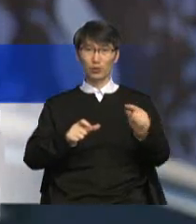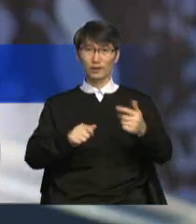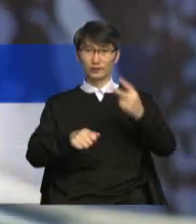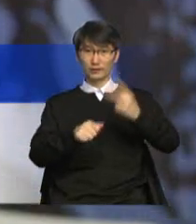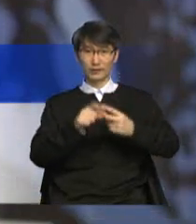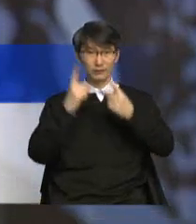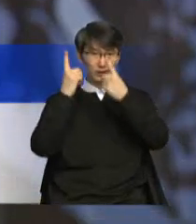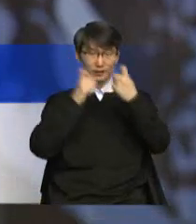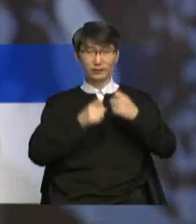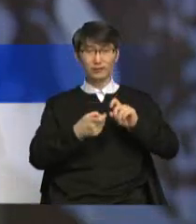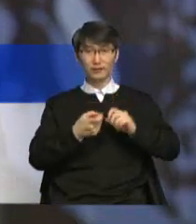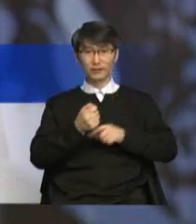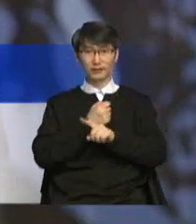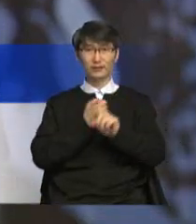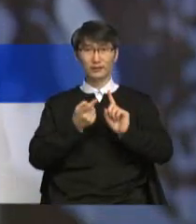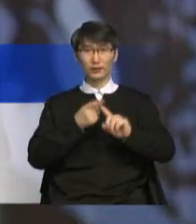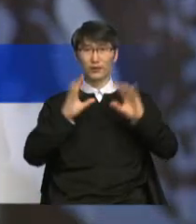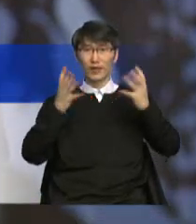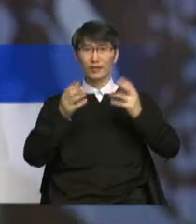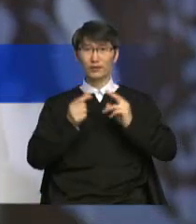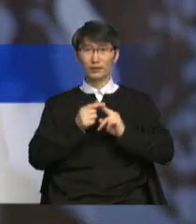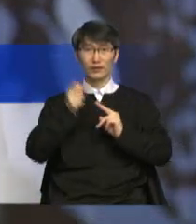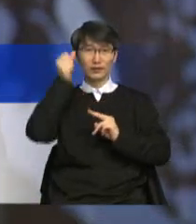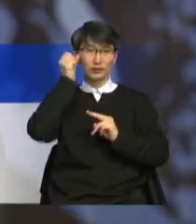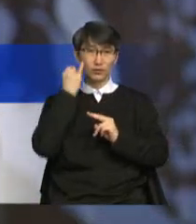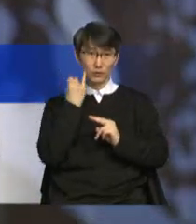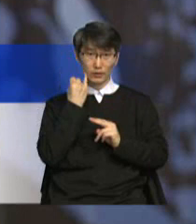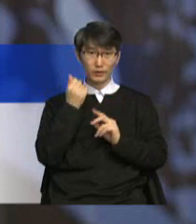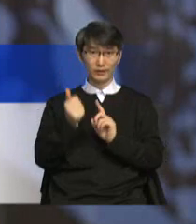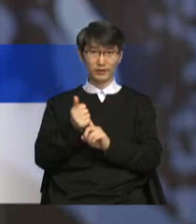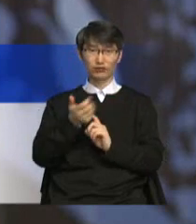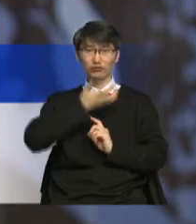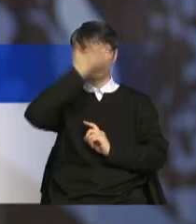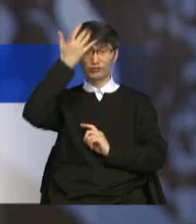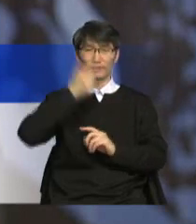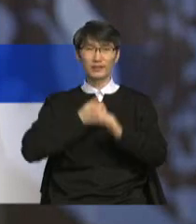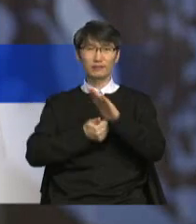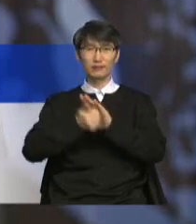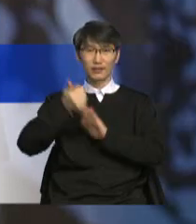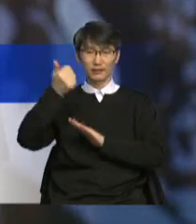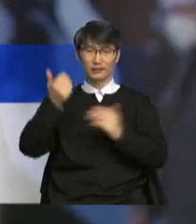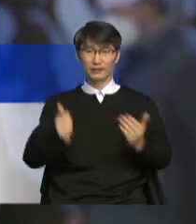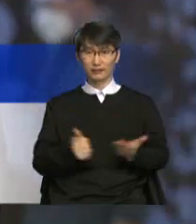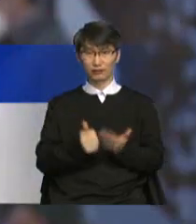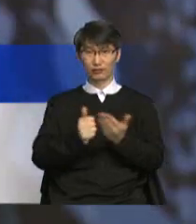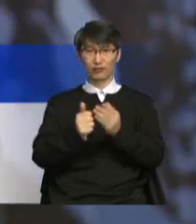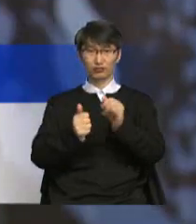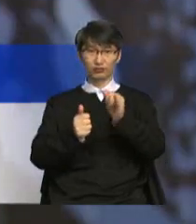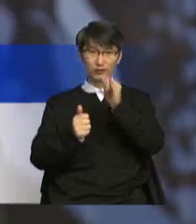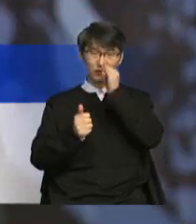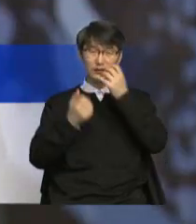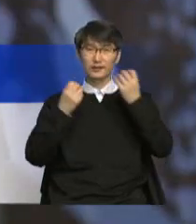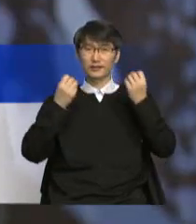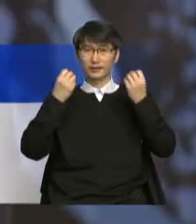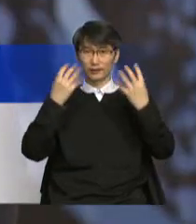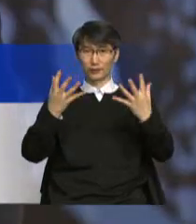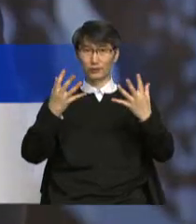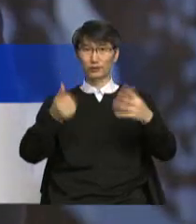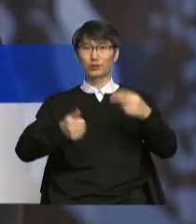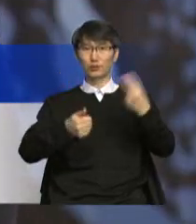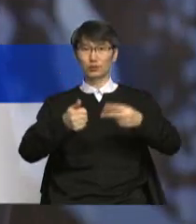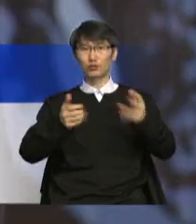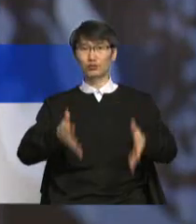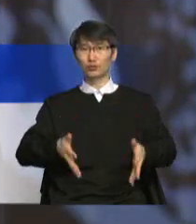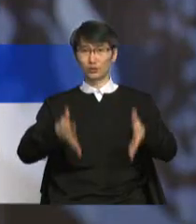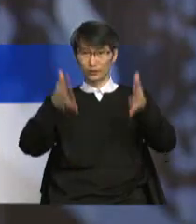살려 어린이와 청소년이 꿈과 희망을 키워나갈 수 있는 새로운